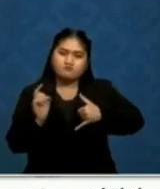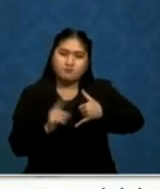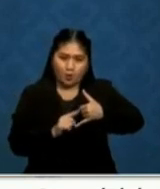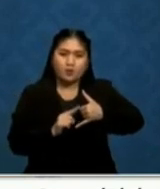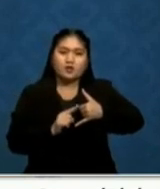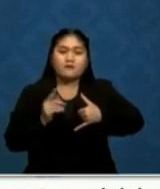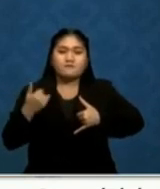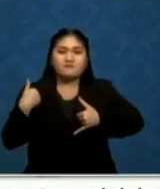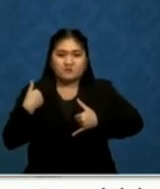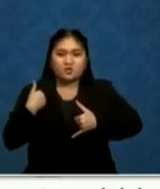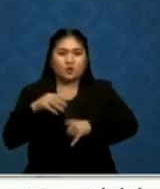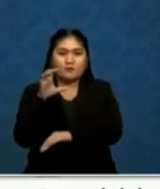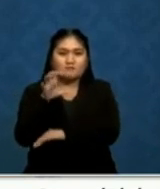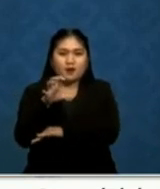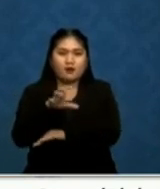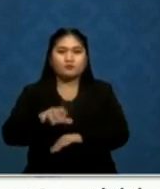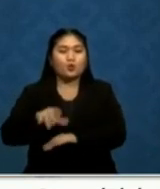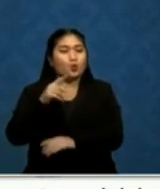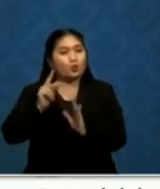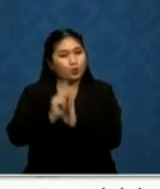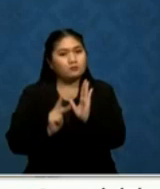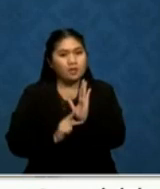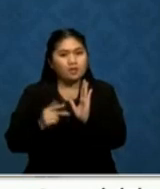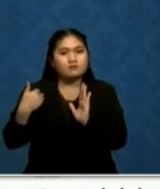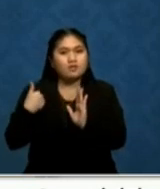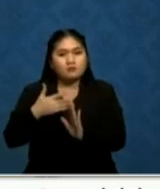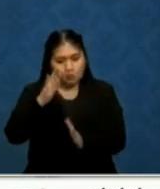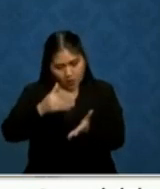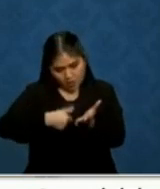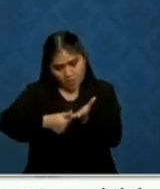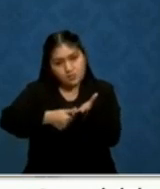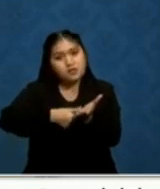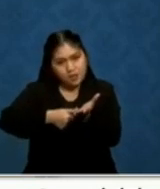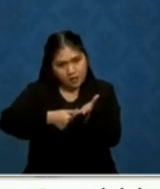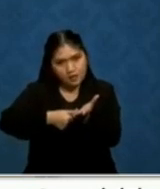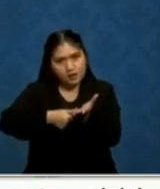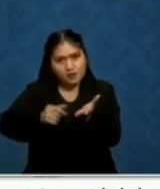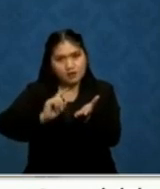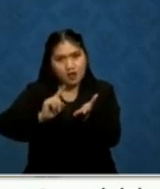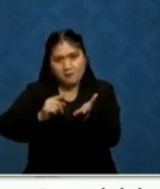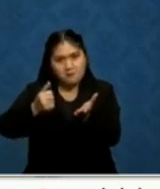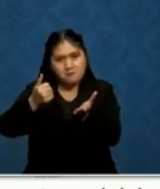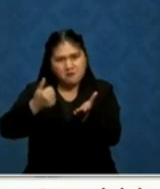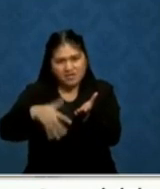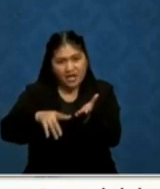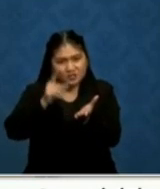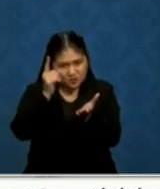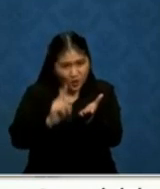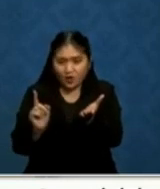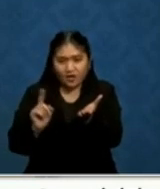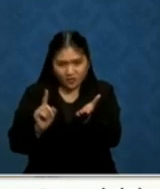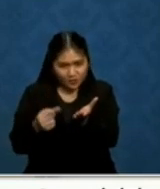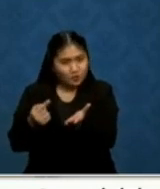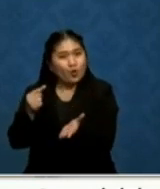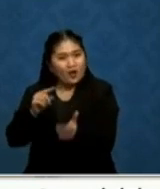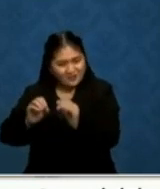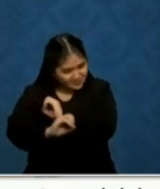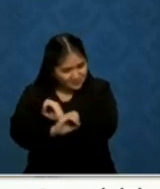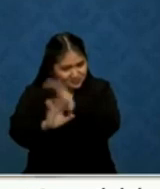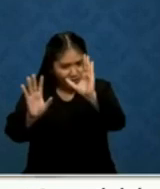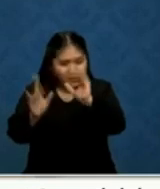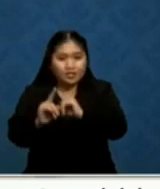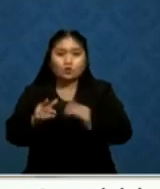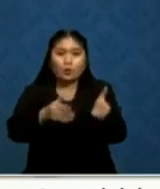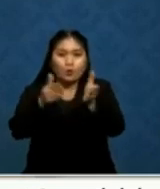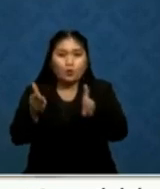ศกับการบังคับใช้กฎหมายค่ะเพราะเราจะแก้บทไม่ได้ค่ะต้องใช้ต้องให้ชี้แน่ชัดค่ะว่าก